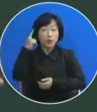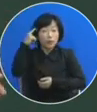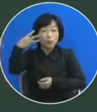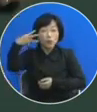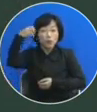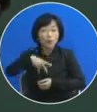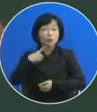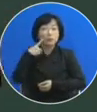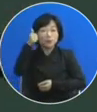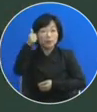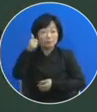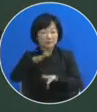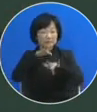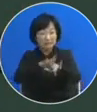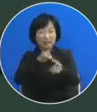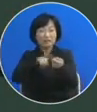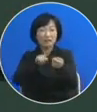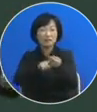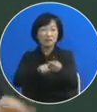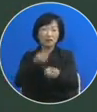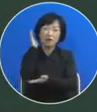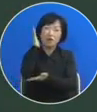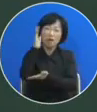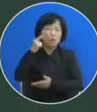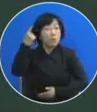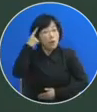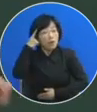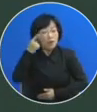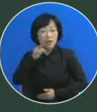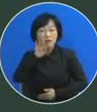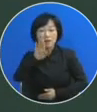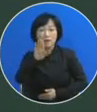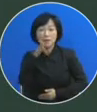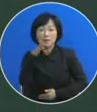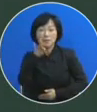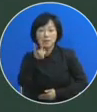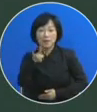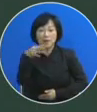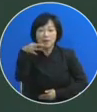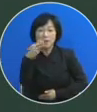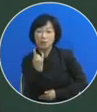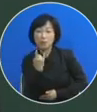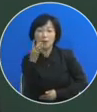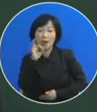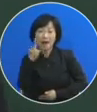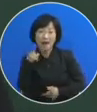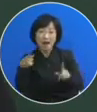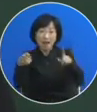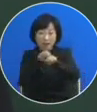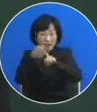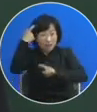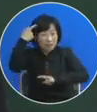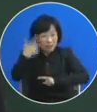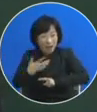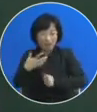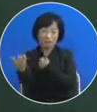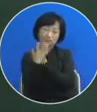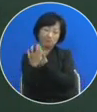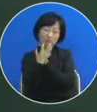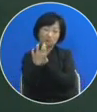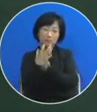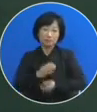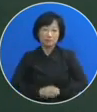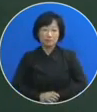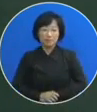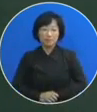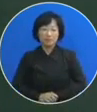얘기하냐, 뭐 베레아냐, 나를 뭐 이런 식으로 해가지고. Hey, Pastor, you, why do you talk about Satan and demons? Are you part of the Berea group? That's what they're saying against me. 나도 옛날에